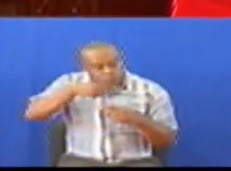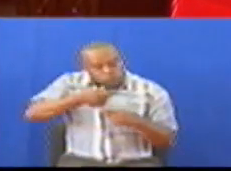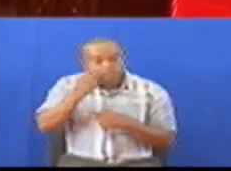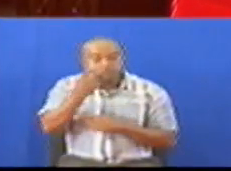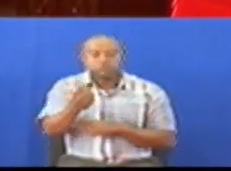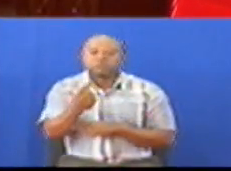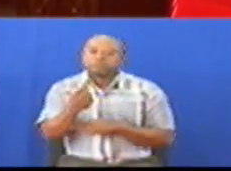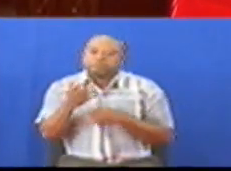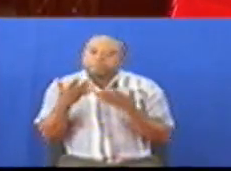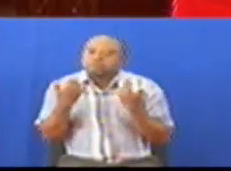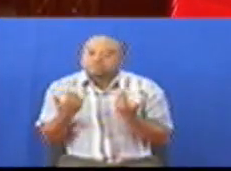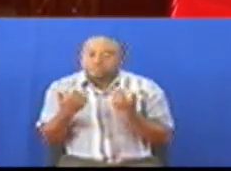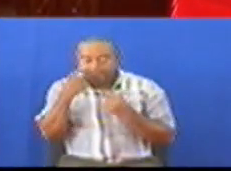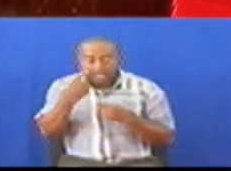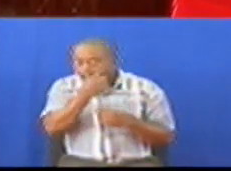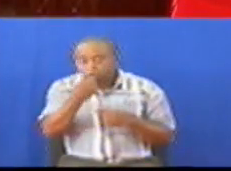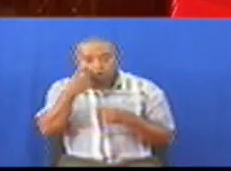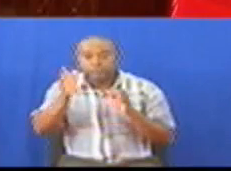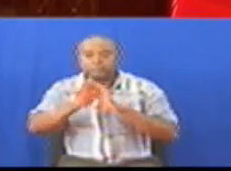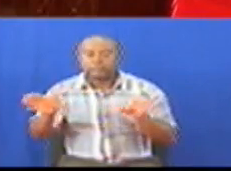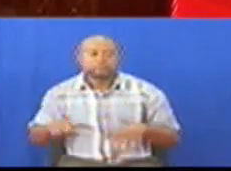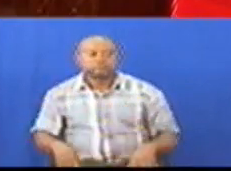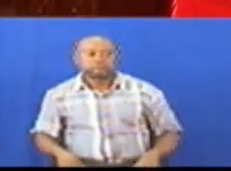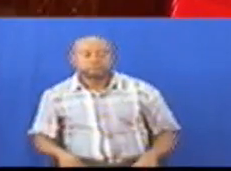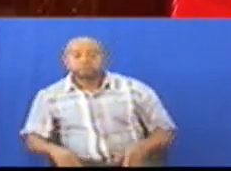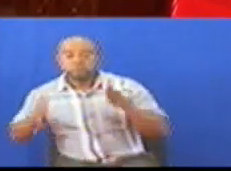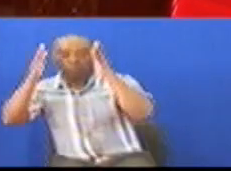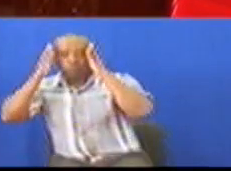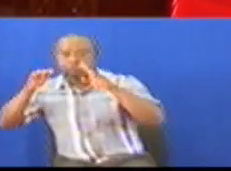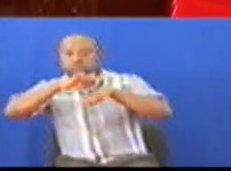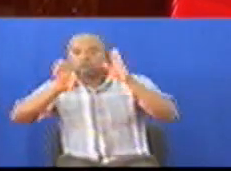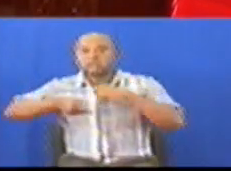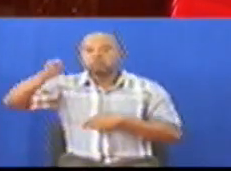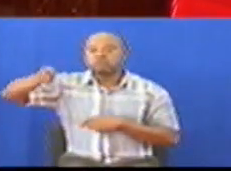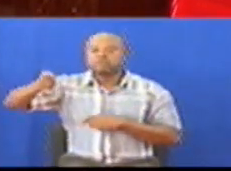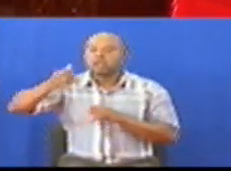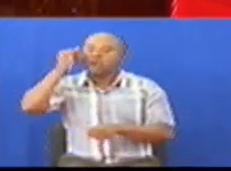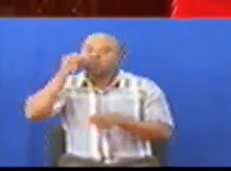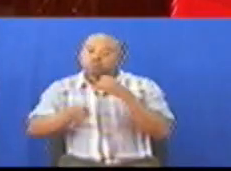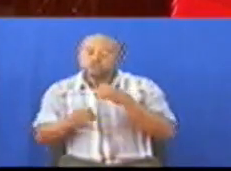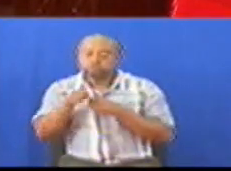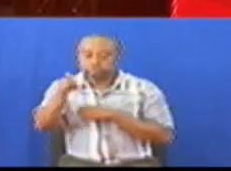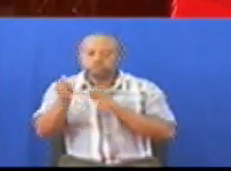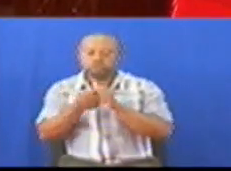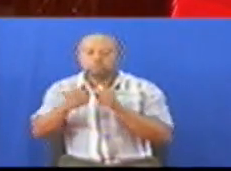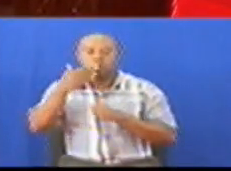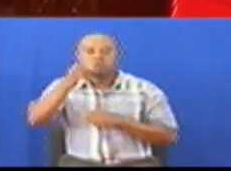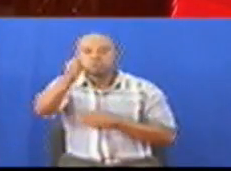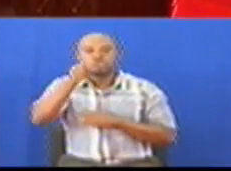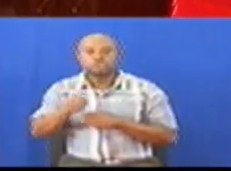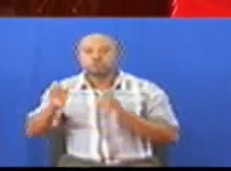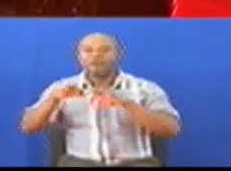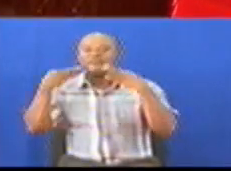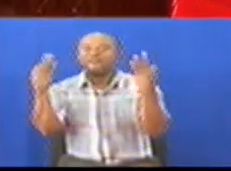ila linaonekana kwa macho. Mheshimiwa Naibu Spika, mwisho lakini kwa umuhimu mkubwa ni kwa familia yangu